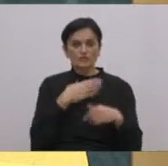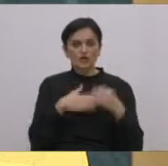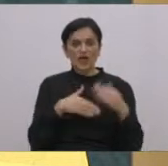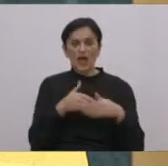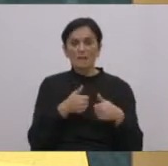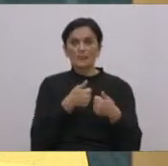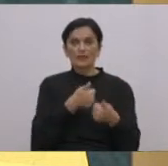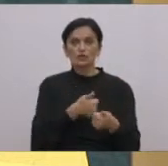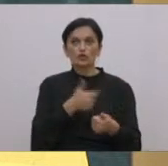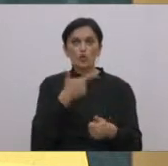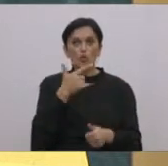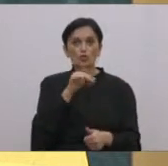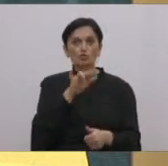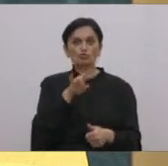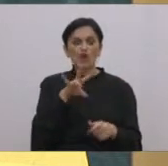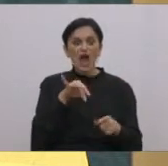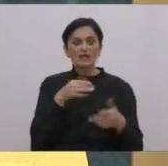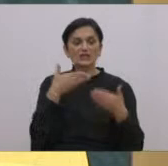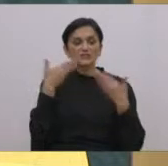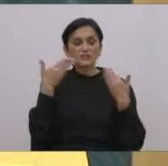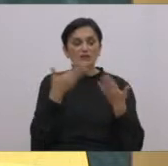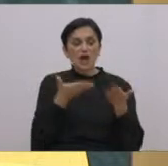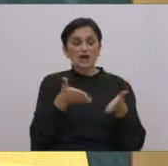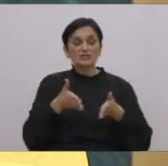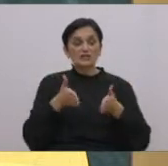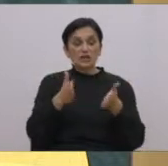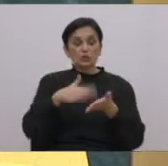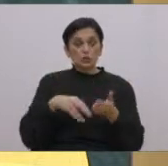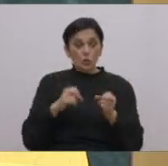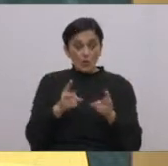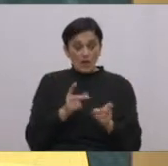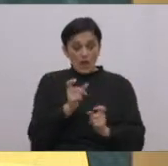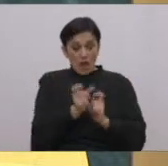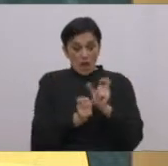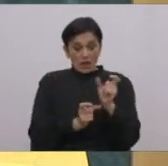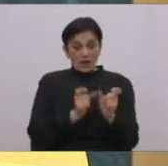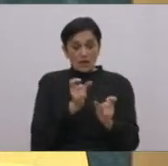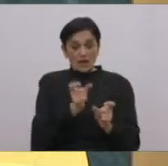ucho, gurjanis, gantuir tvalda, sorat im sak za usaftovis elemente bi sucă,